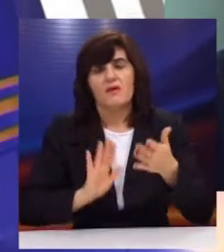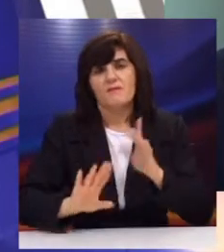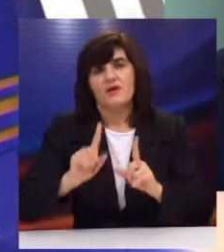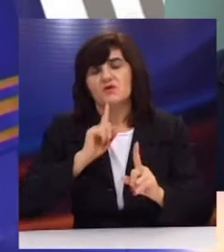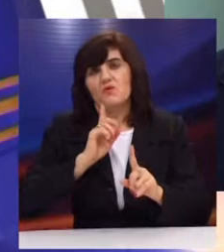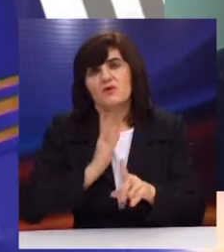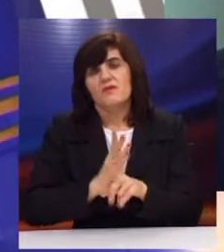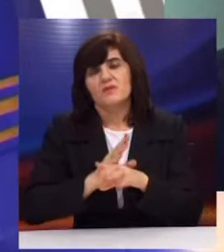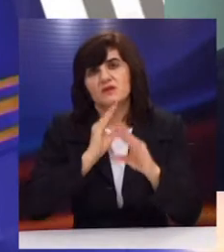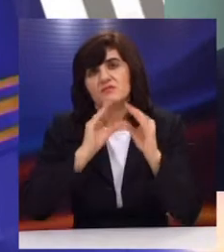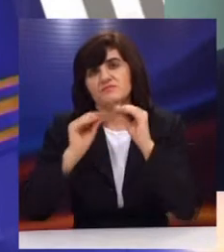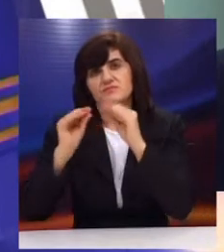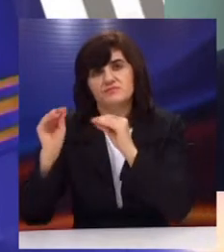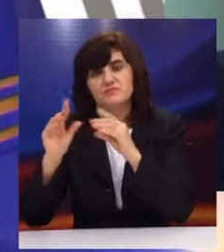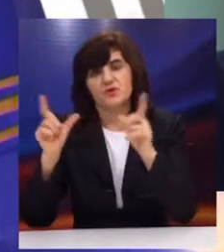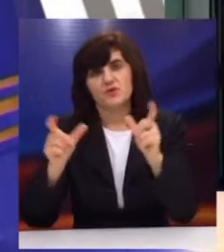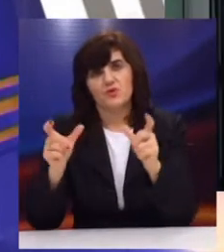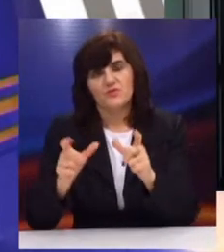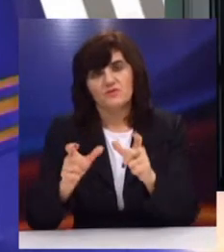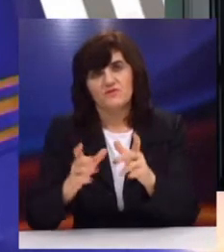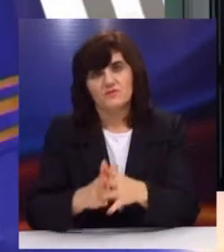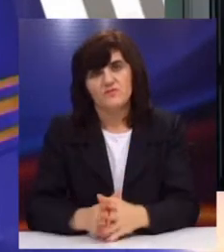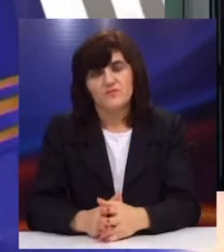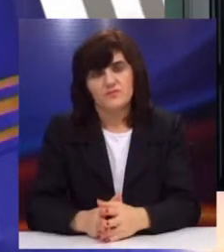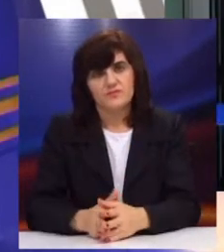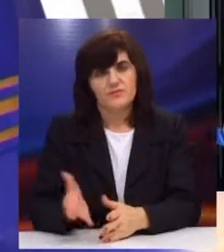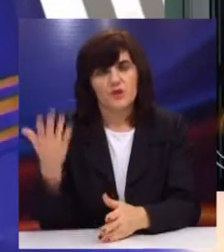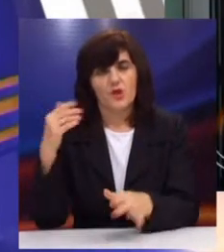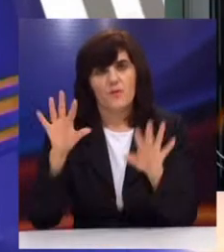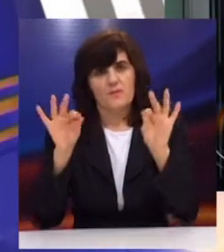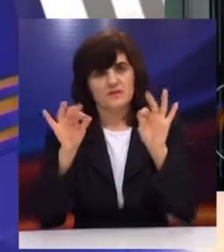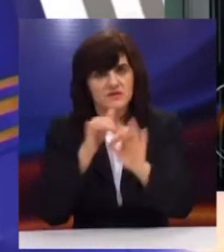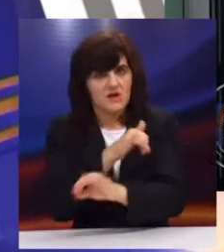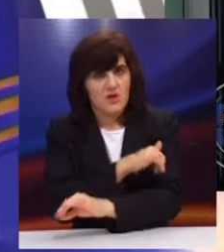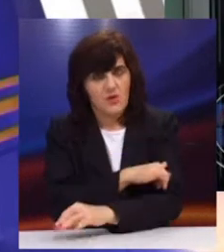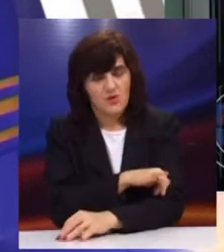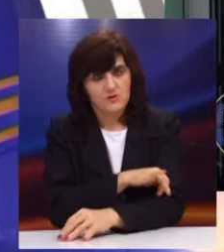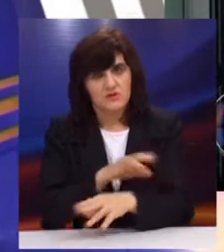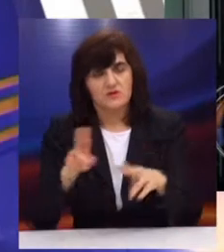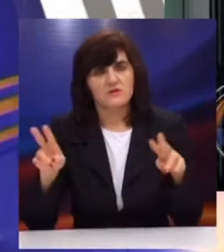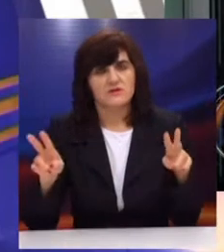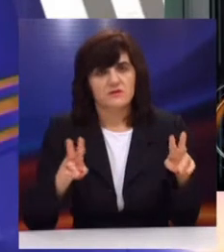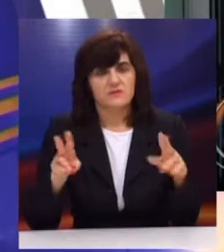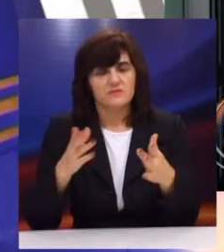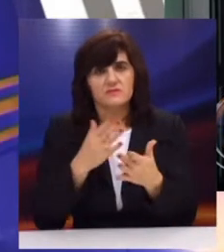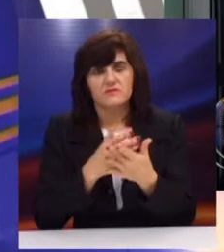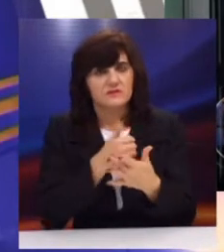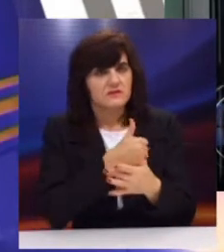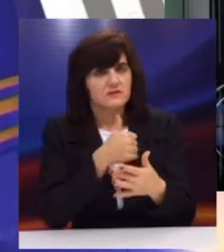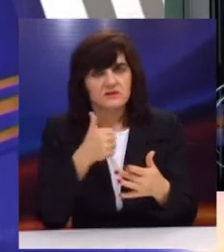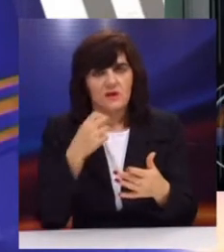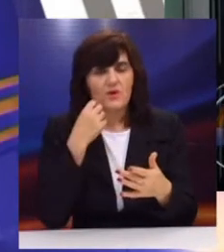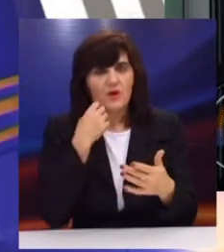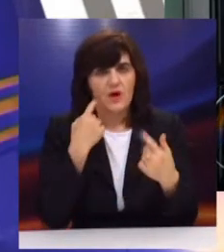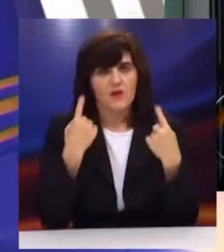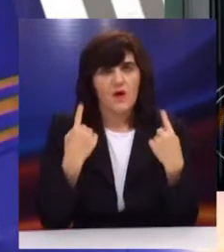koje će komunicirati s medijima iz te sredine. Do pre 10 godina pravosuđe se nalazilo u medijima